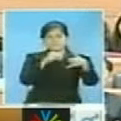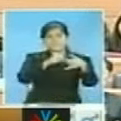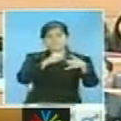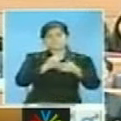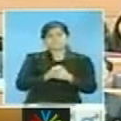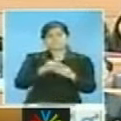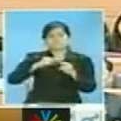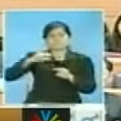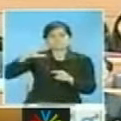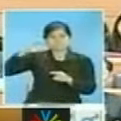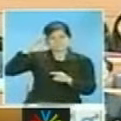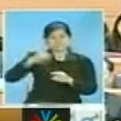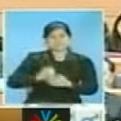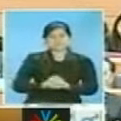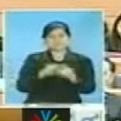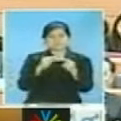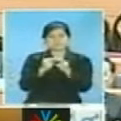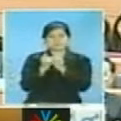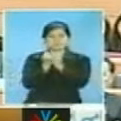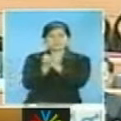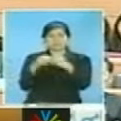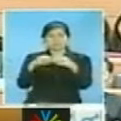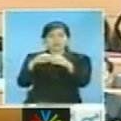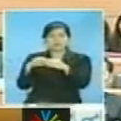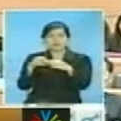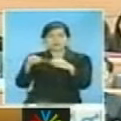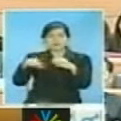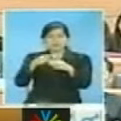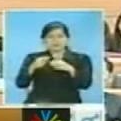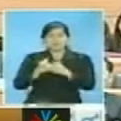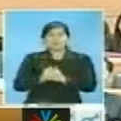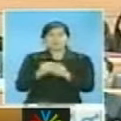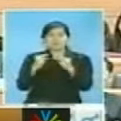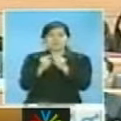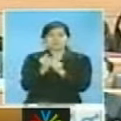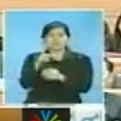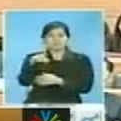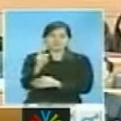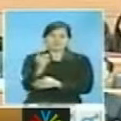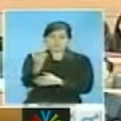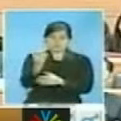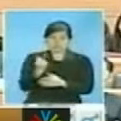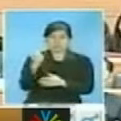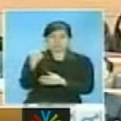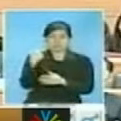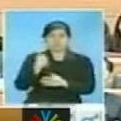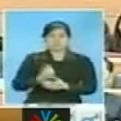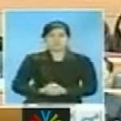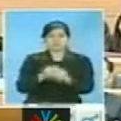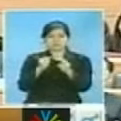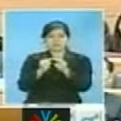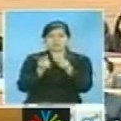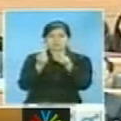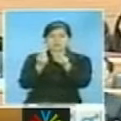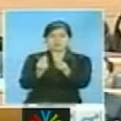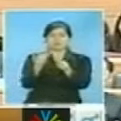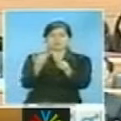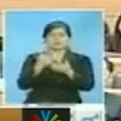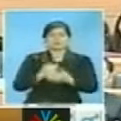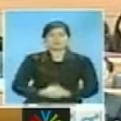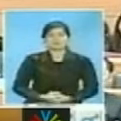ไม่สนองอีกฝ่ายหนึ่งที่ได้ผลประโยชน์จากการยึดอำนาจของพลเอกสนธิตรงๆ